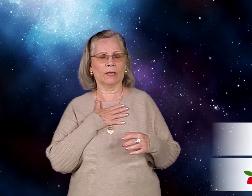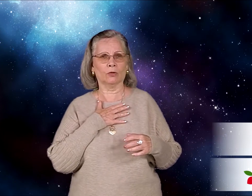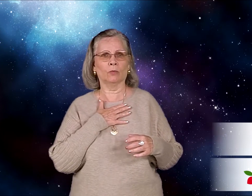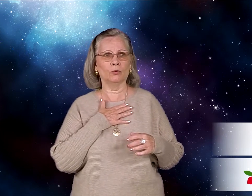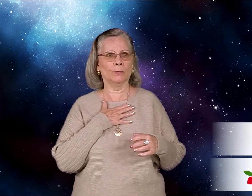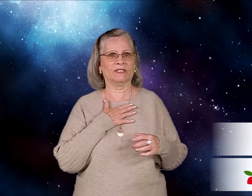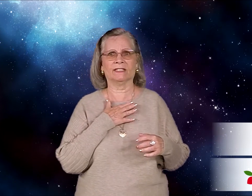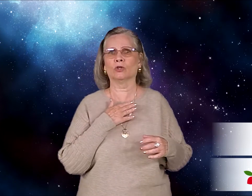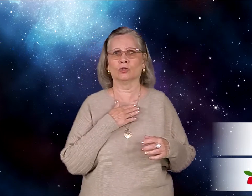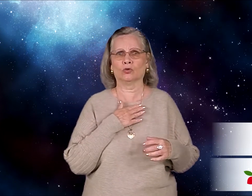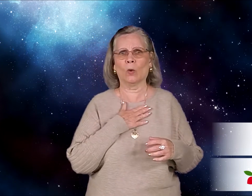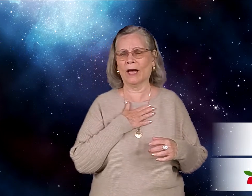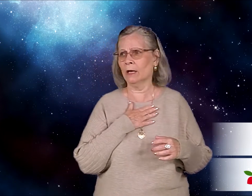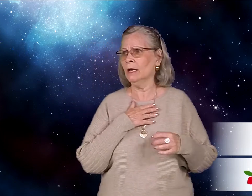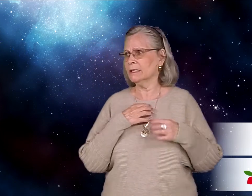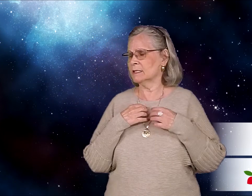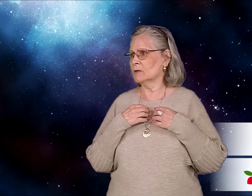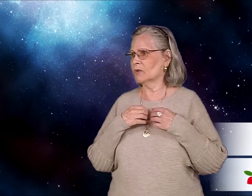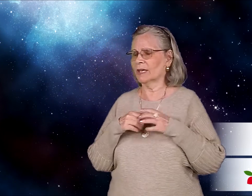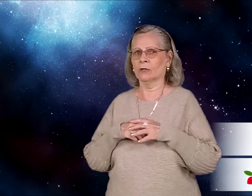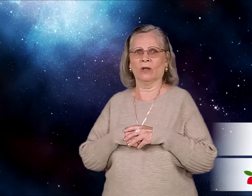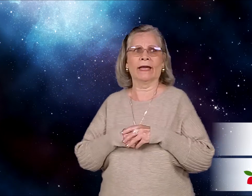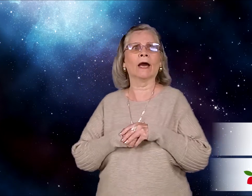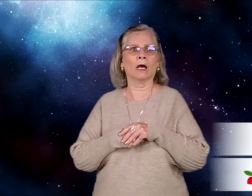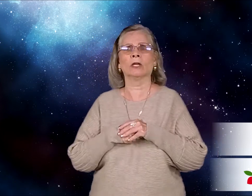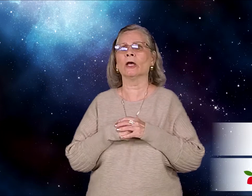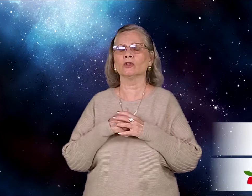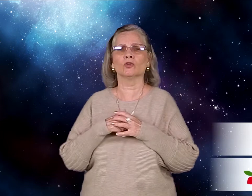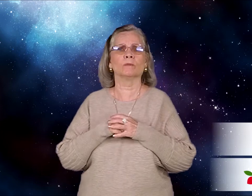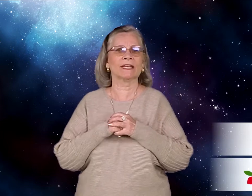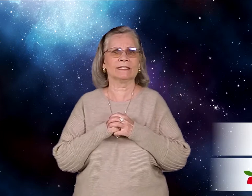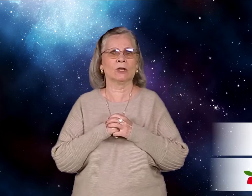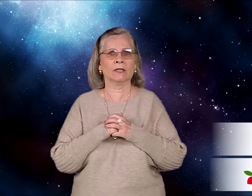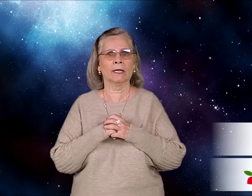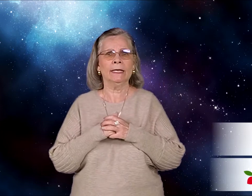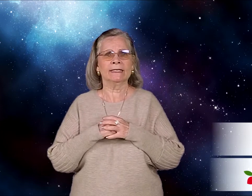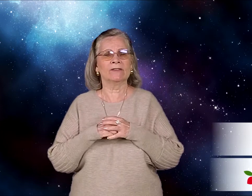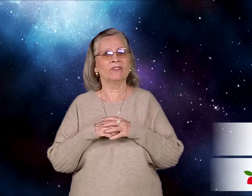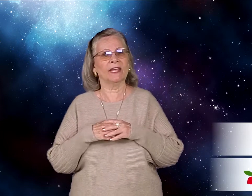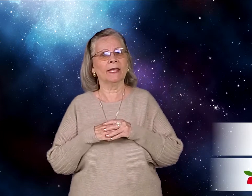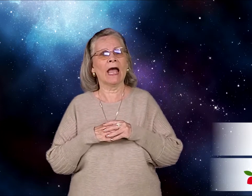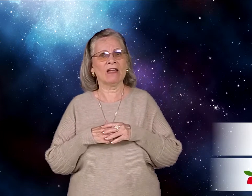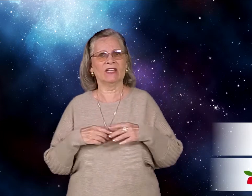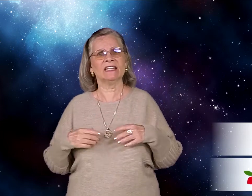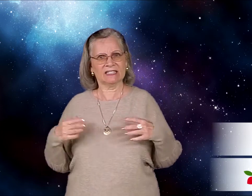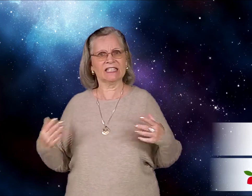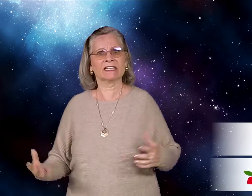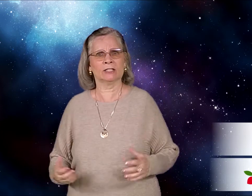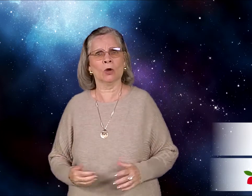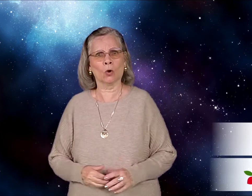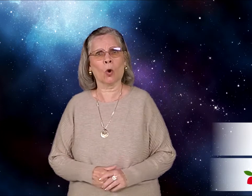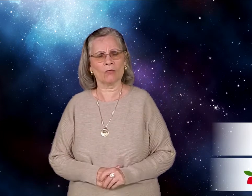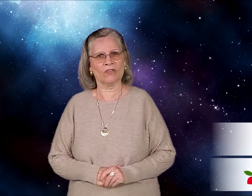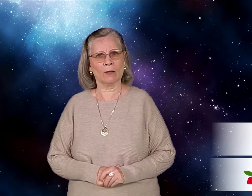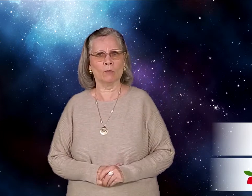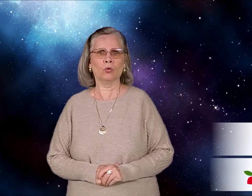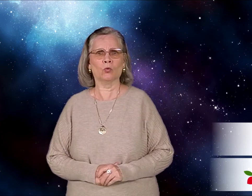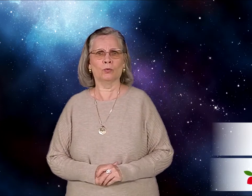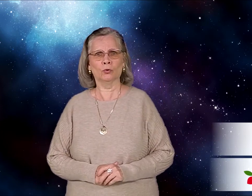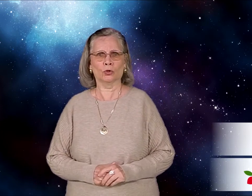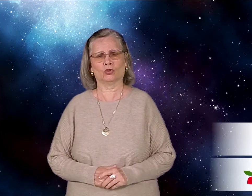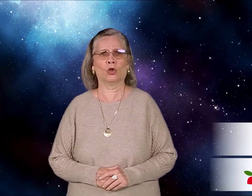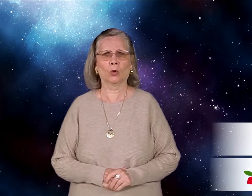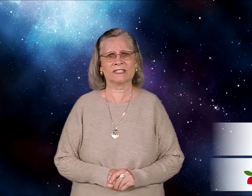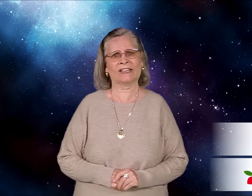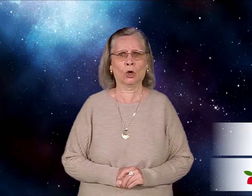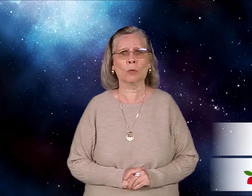besoin de plus petit que soi. C'est vrai que la grandeur d'une personne se vient avec les actions qu'on fait, beaucoup